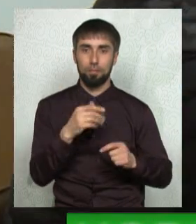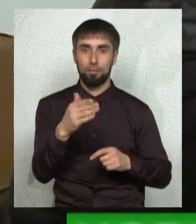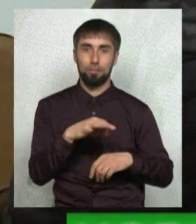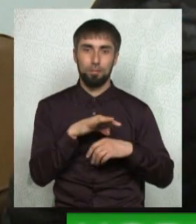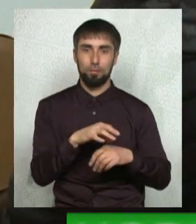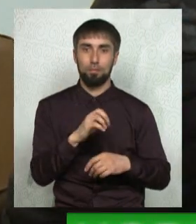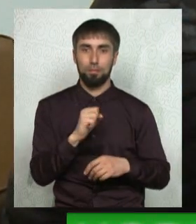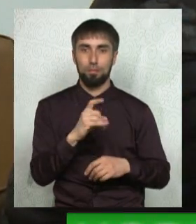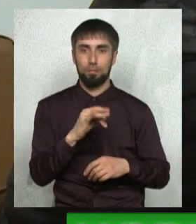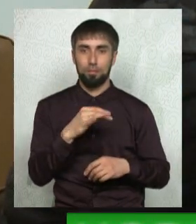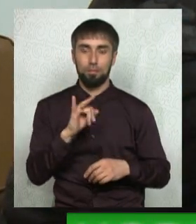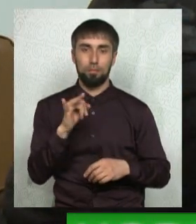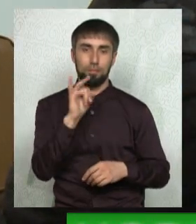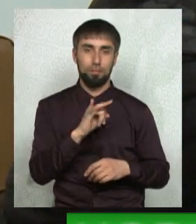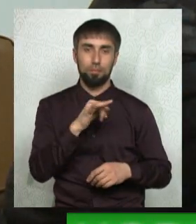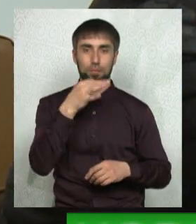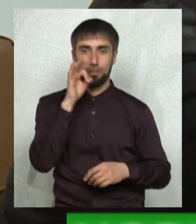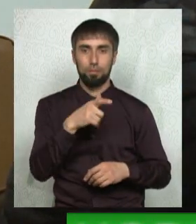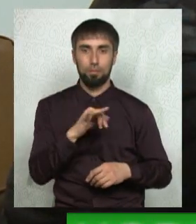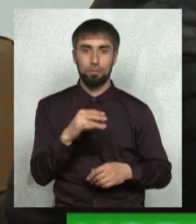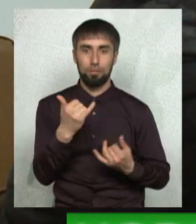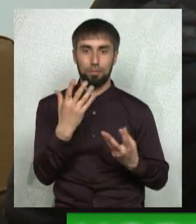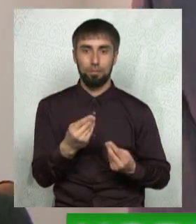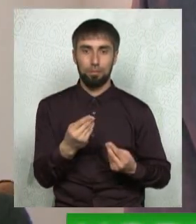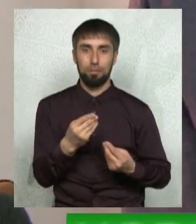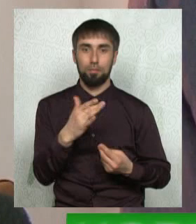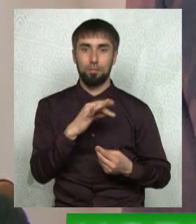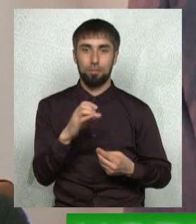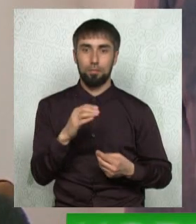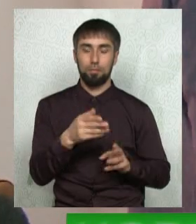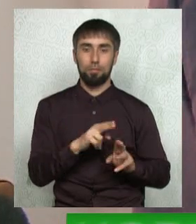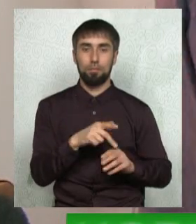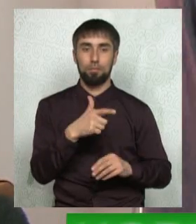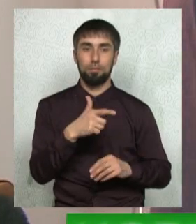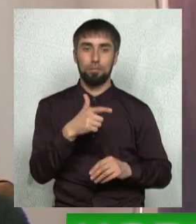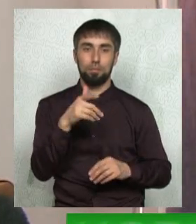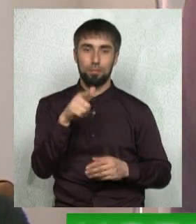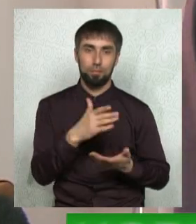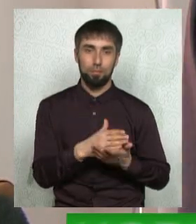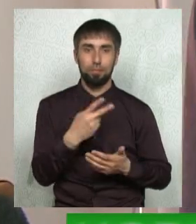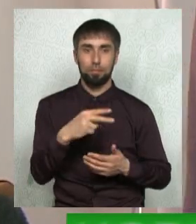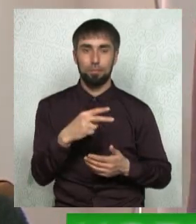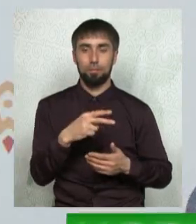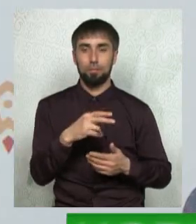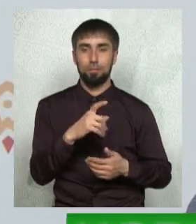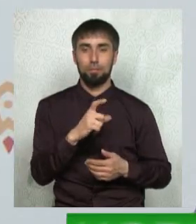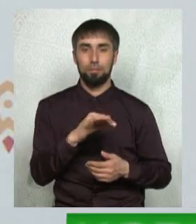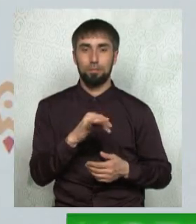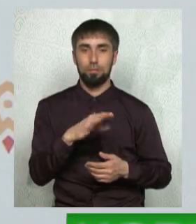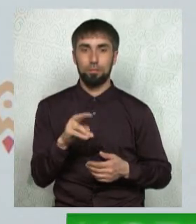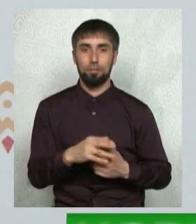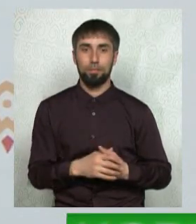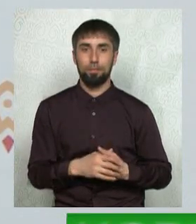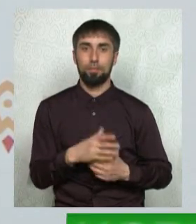ведут археологи, историки и опытные гиды. На сегодняшний день в реестре комтуризма Ингушетии около 20 экскурсоводов. И по линии